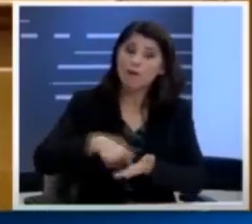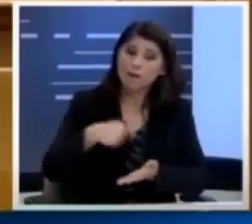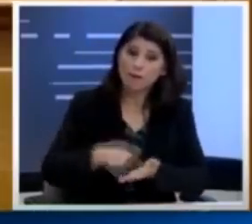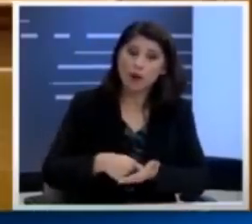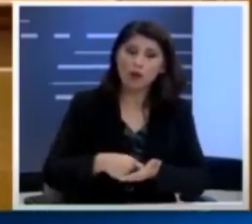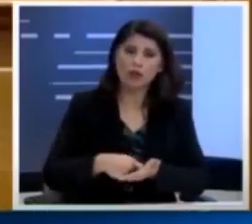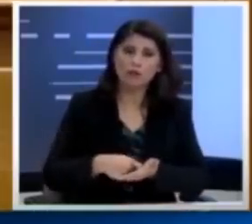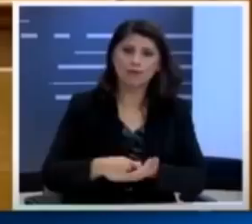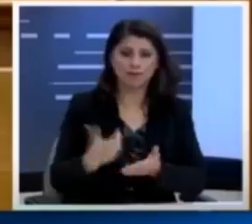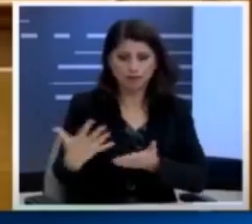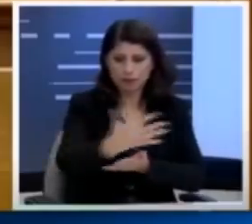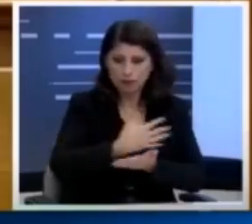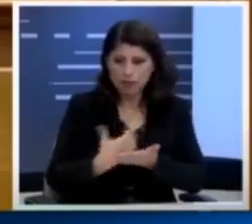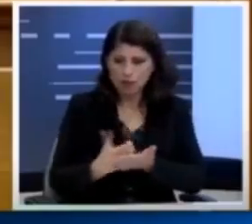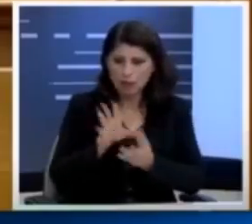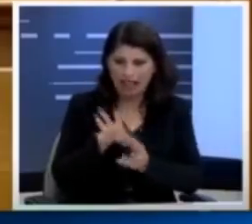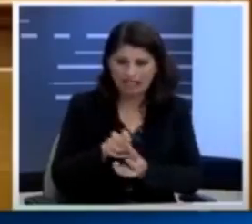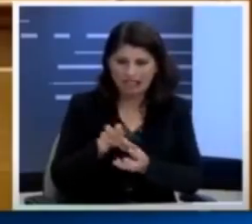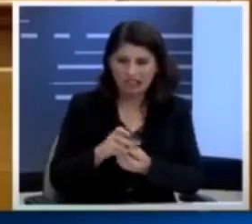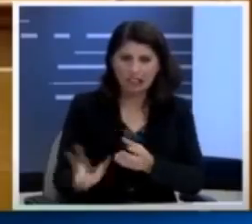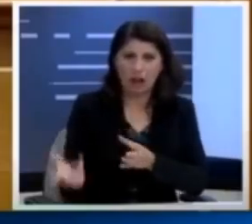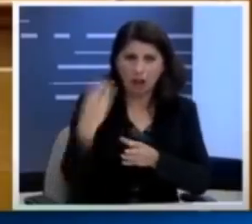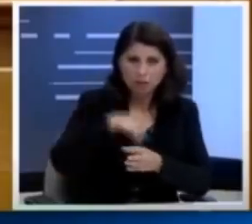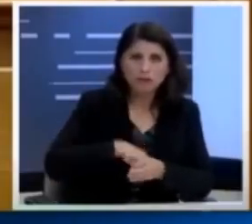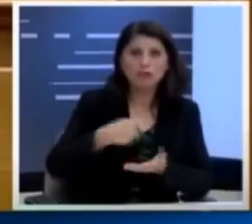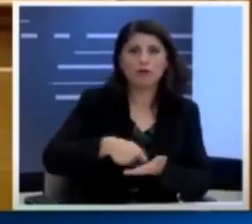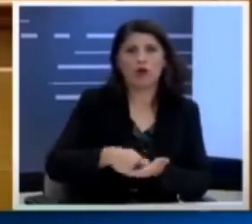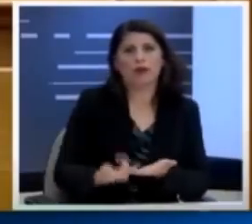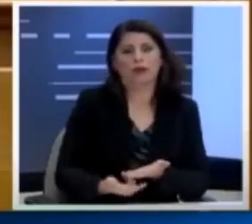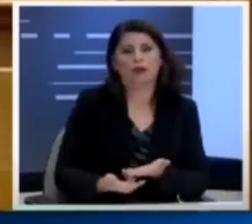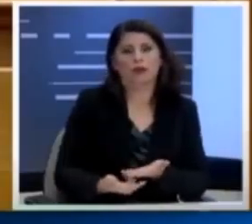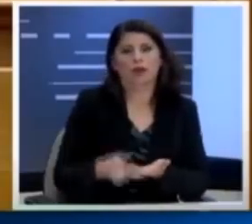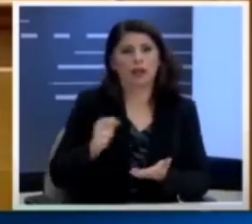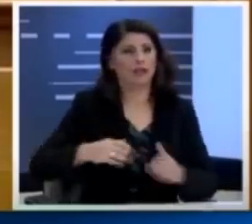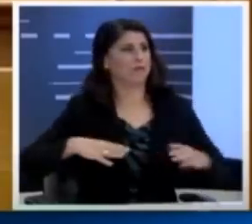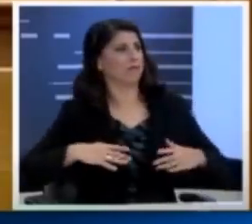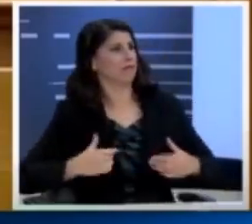που οι φόροι κατατρώνε το λαϊκό εισόδημα να κομπάζεται για μια τέτοια αύξηση.